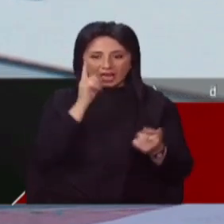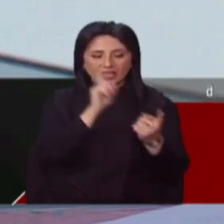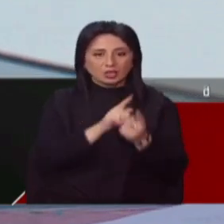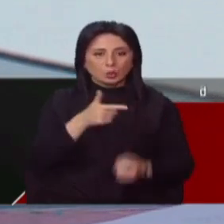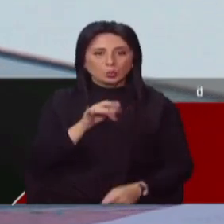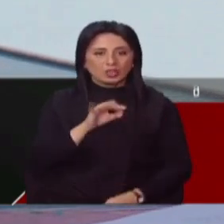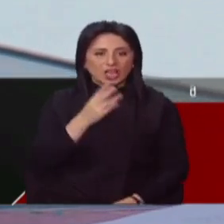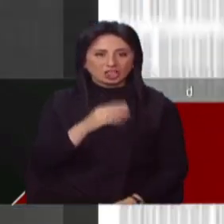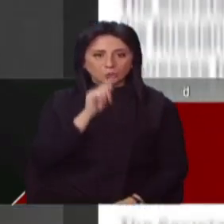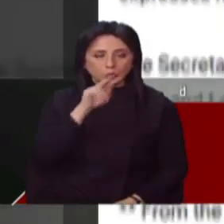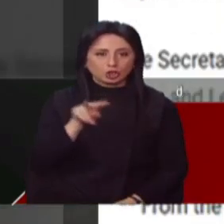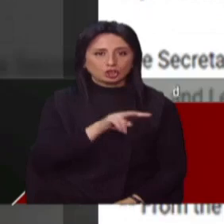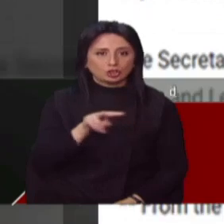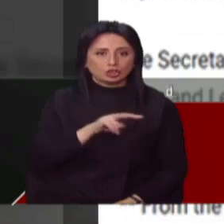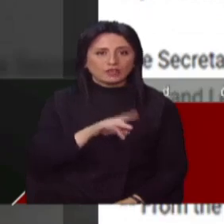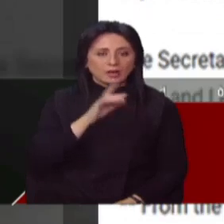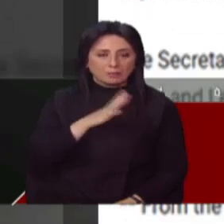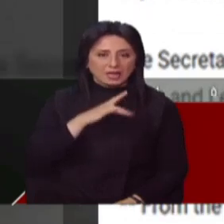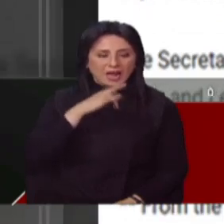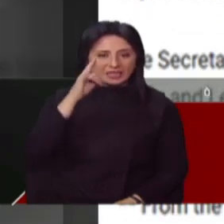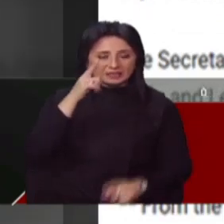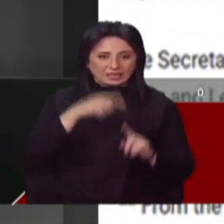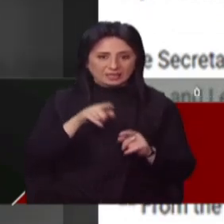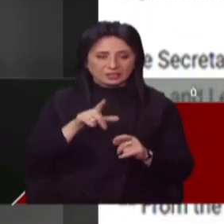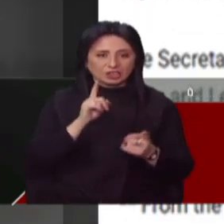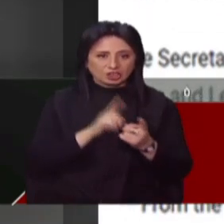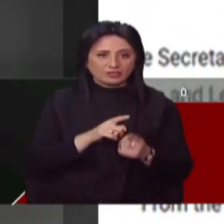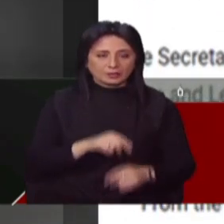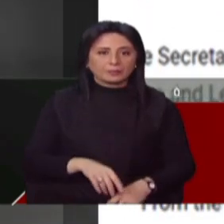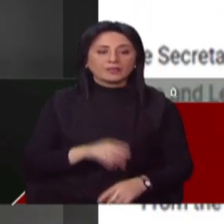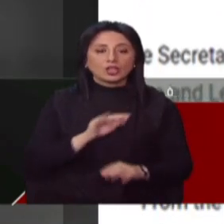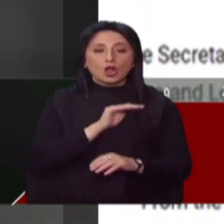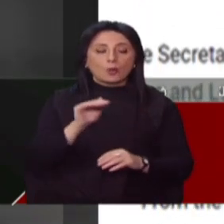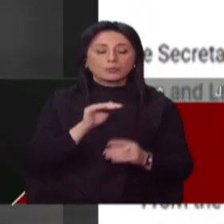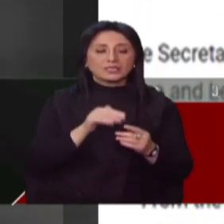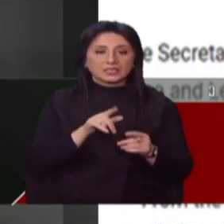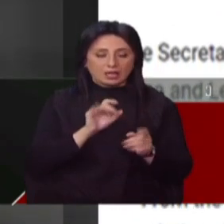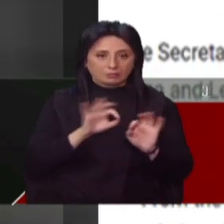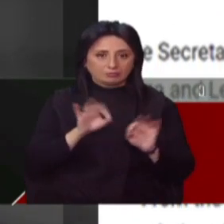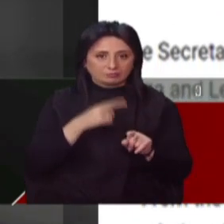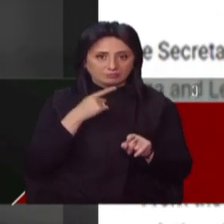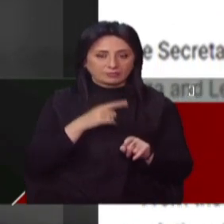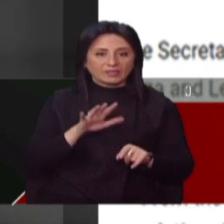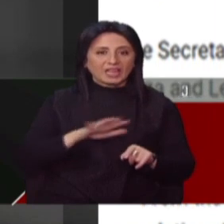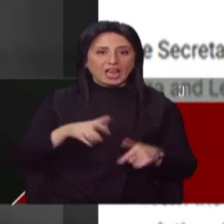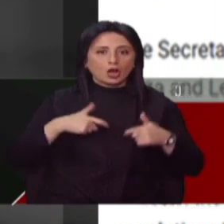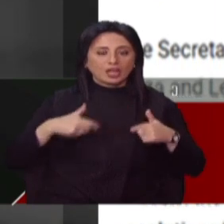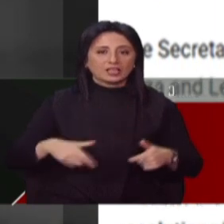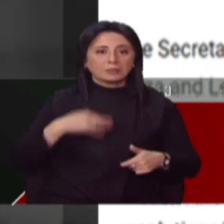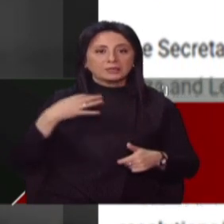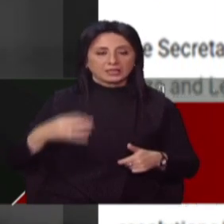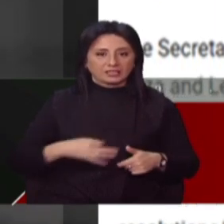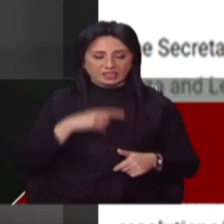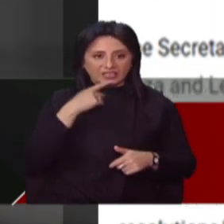ანტონიო გუტიერესსა და ვლადიმერ პუტინს შორის ყაზანში ბრიქსის სამიტის ფარგლებში შედგა. ოფიციალურ განცხადებაში აღნიშნულია, გაეროს გენერალურმა